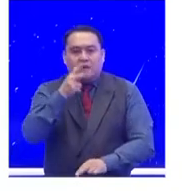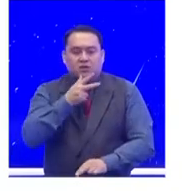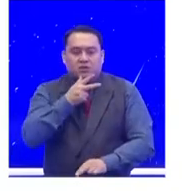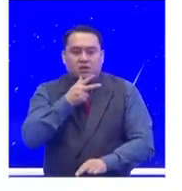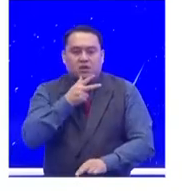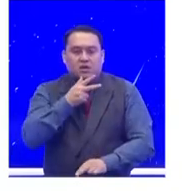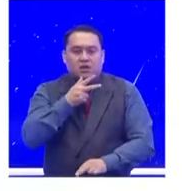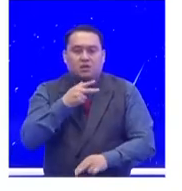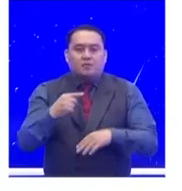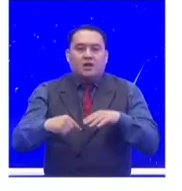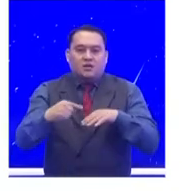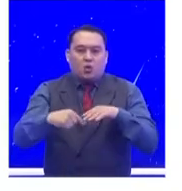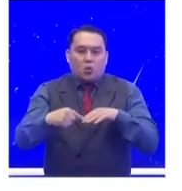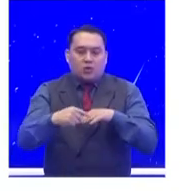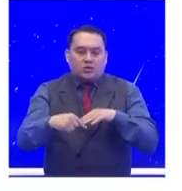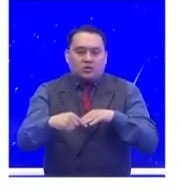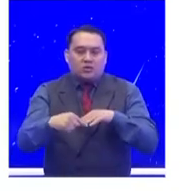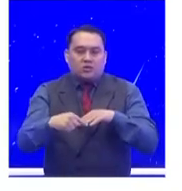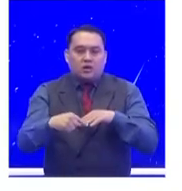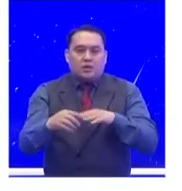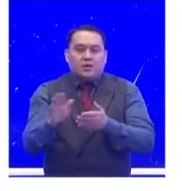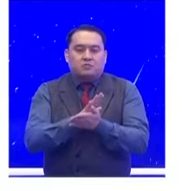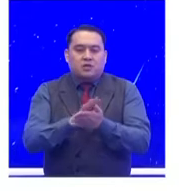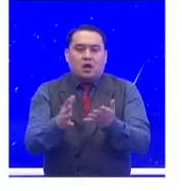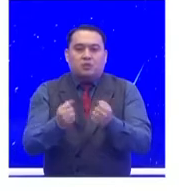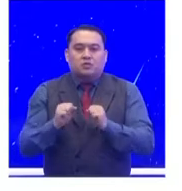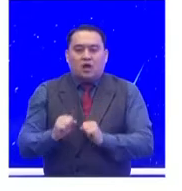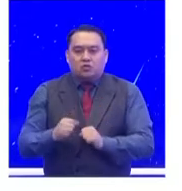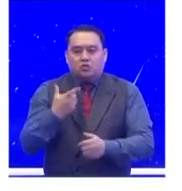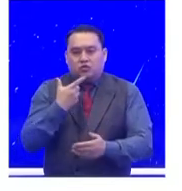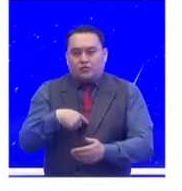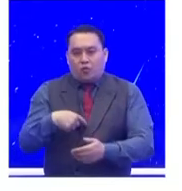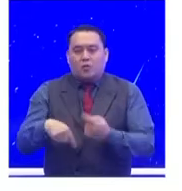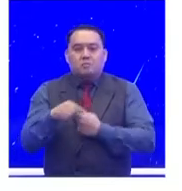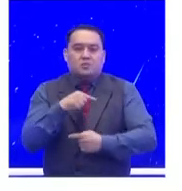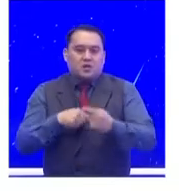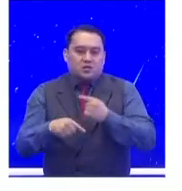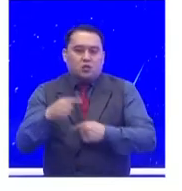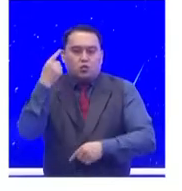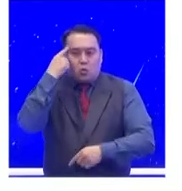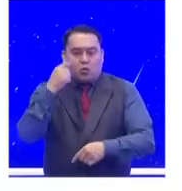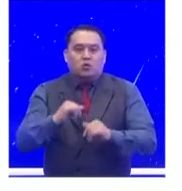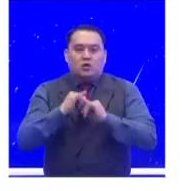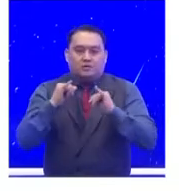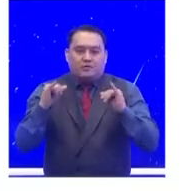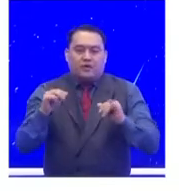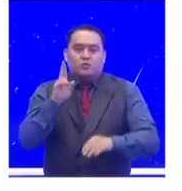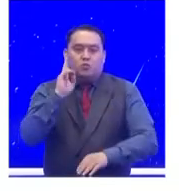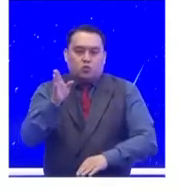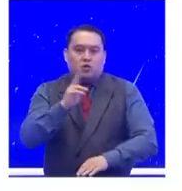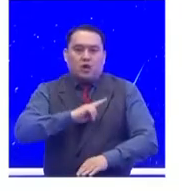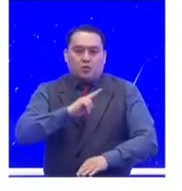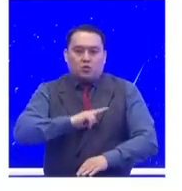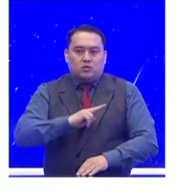на маникюр-педикюр и получила грант, защитила свой бизнес-план. И думаю, в дальнейшем я буду работать,